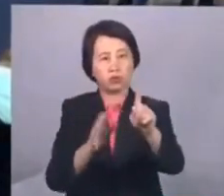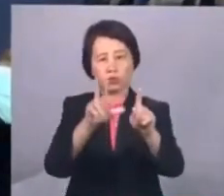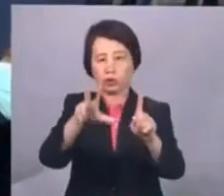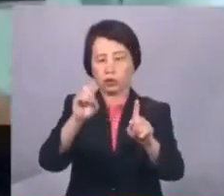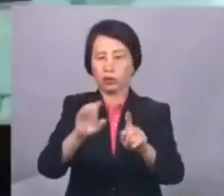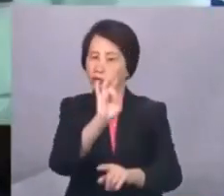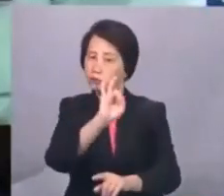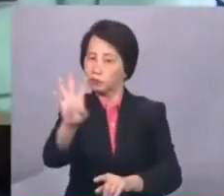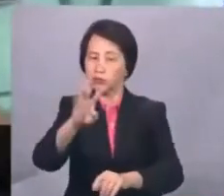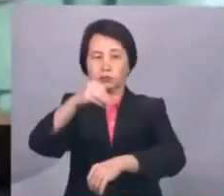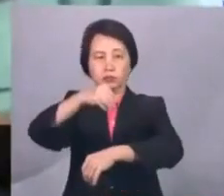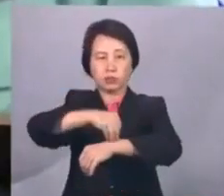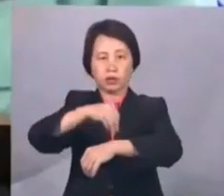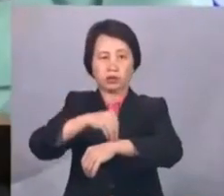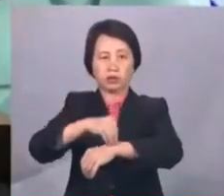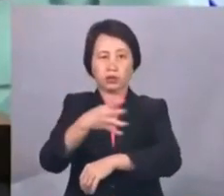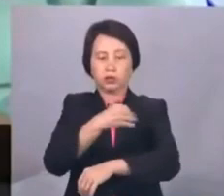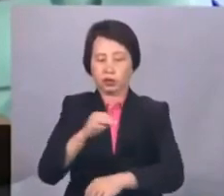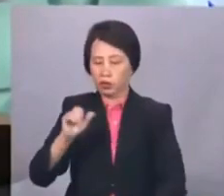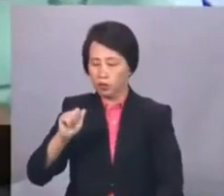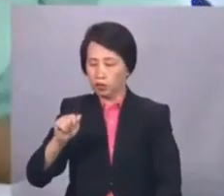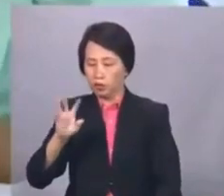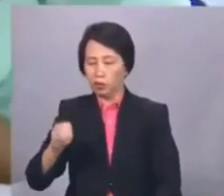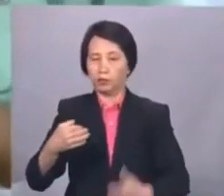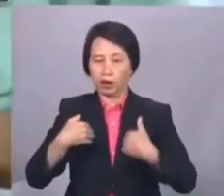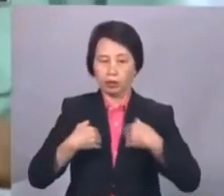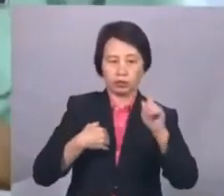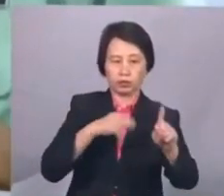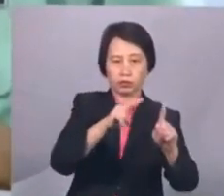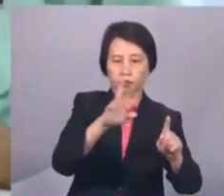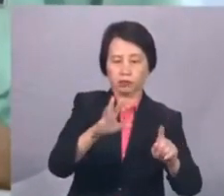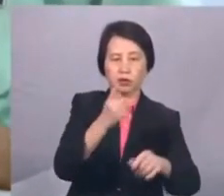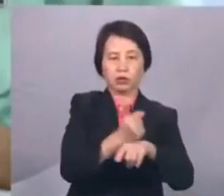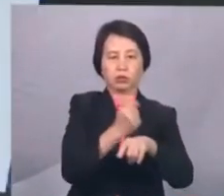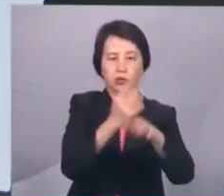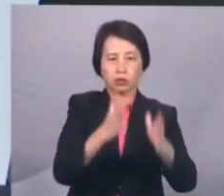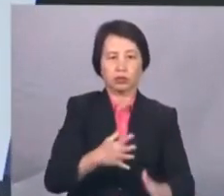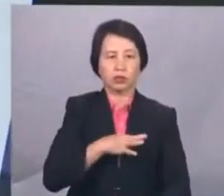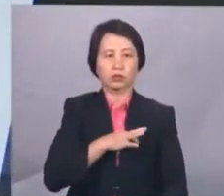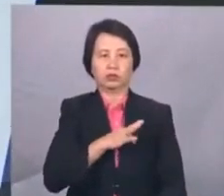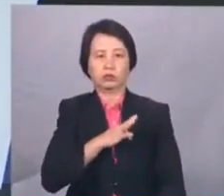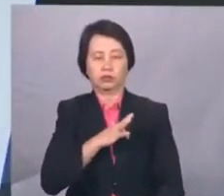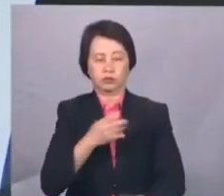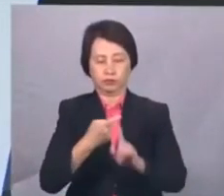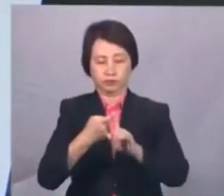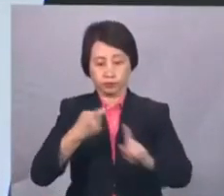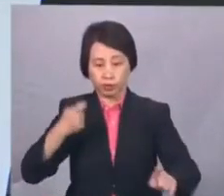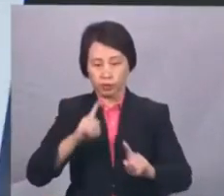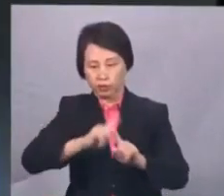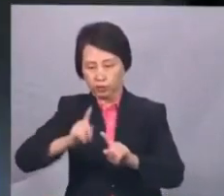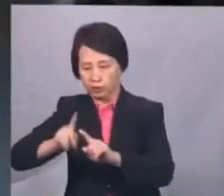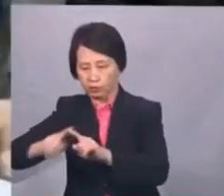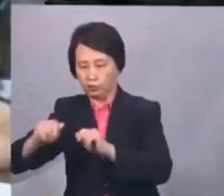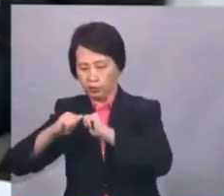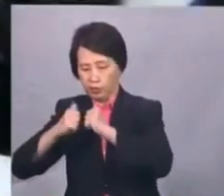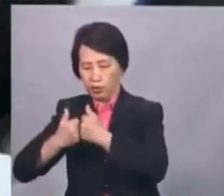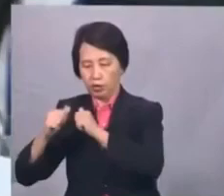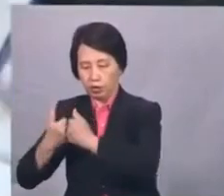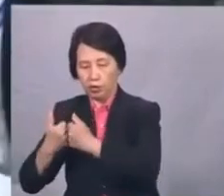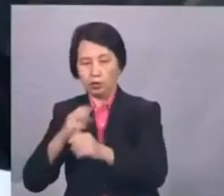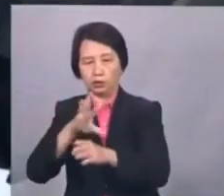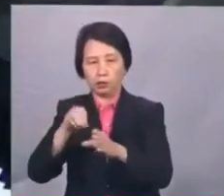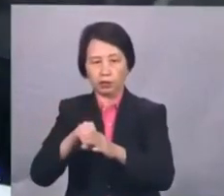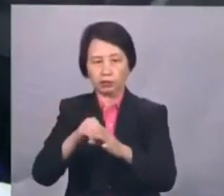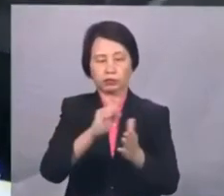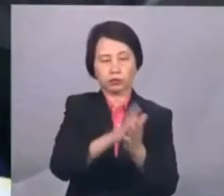pada 11 masa Selain itu m terdapat 125 petugas dan sukarelawan terdiri daripada pelbagai agency termasuk